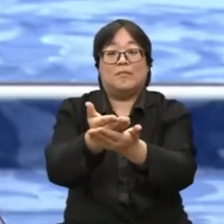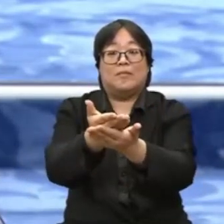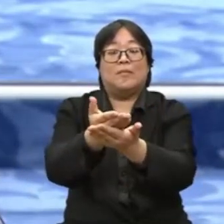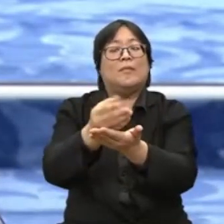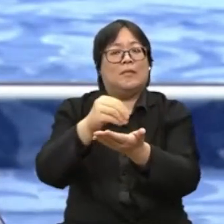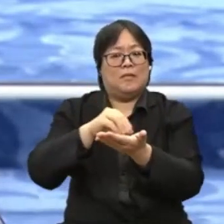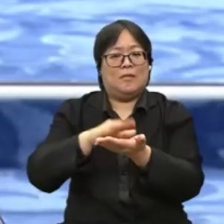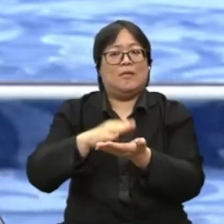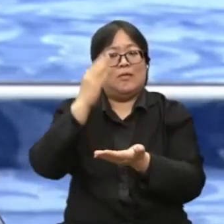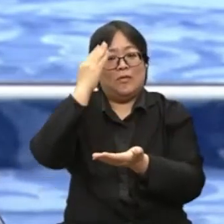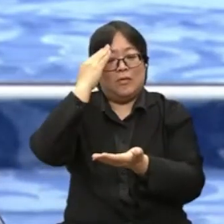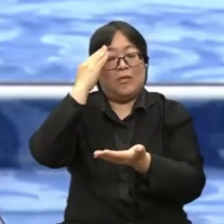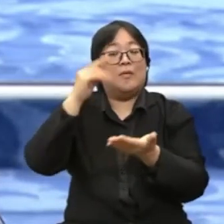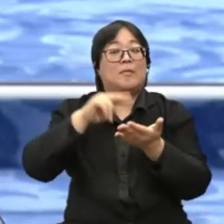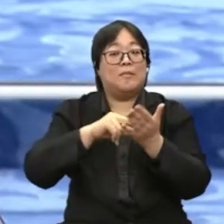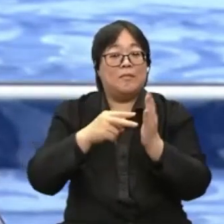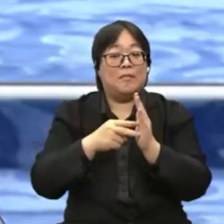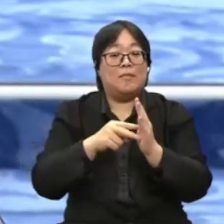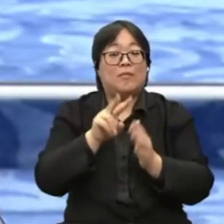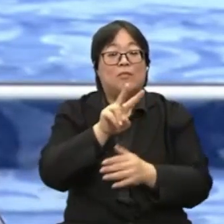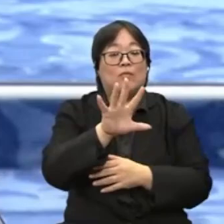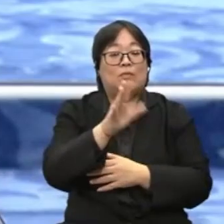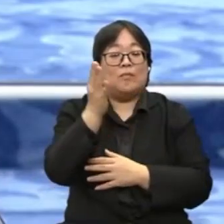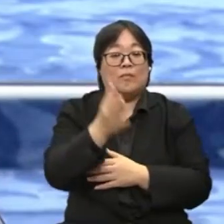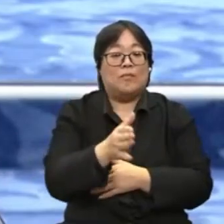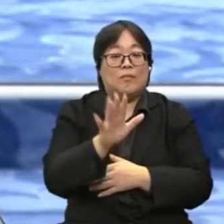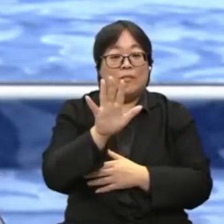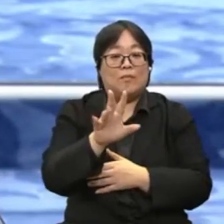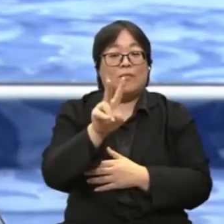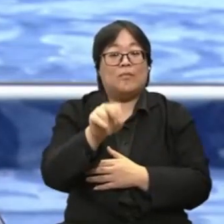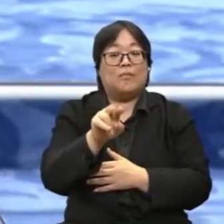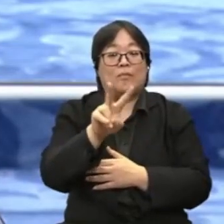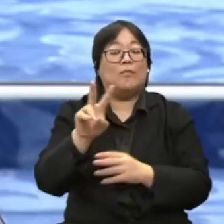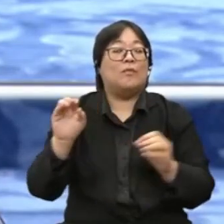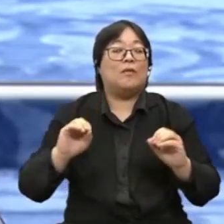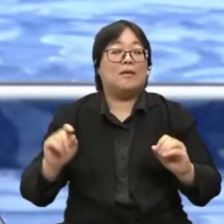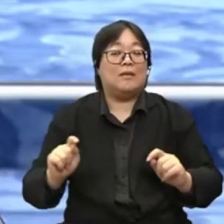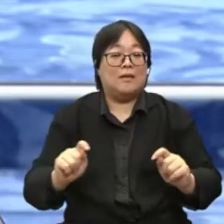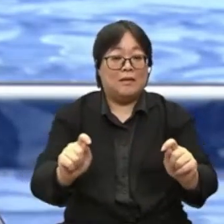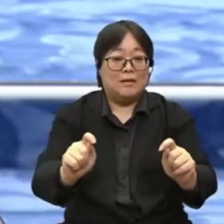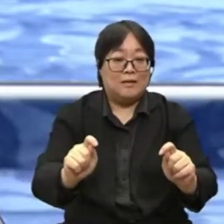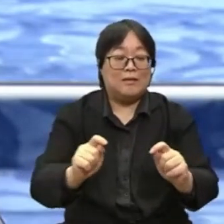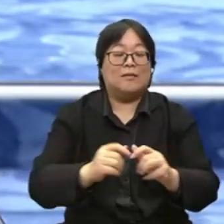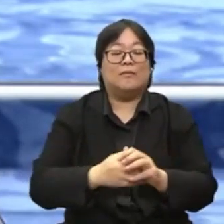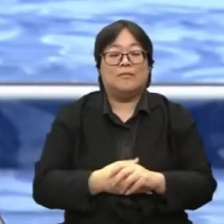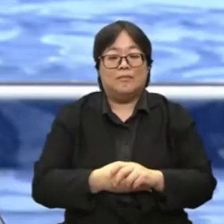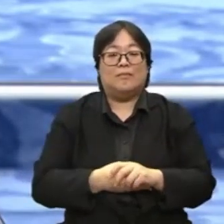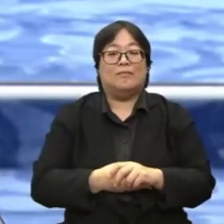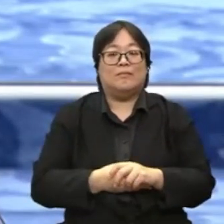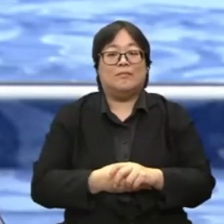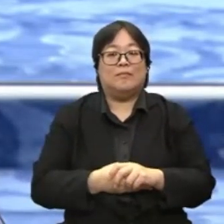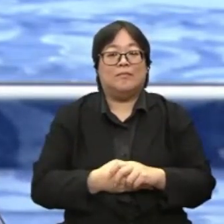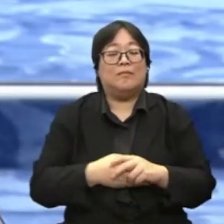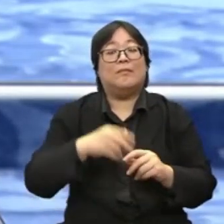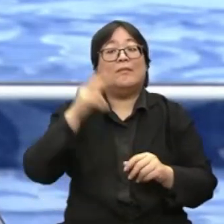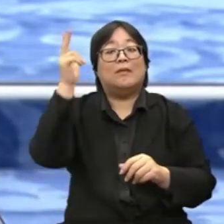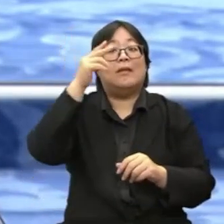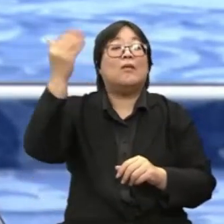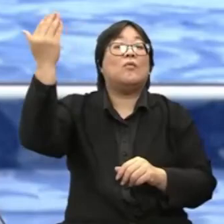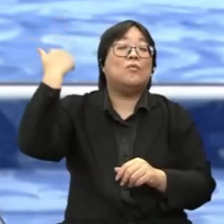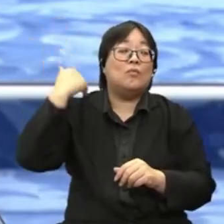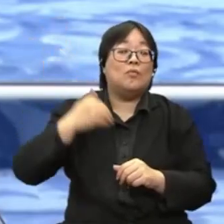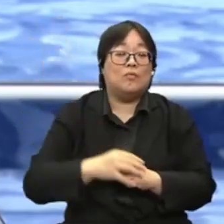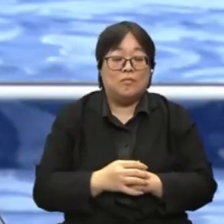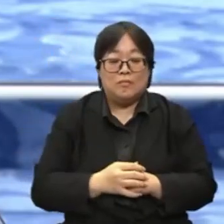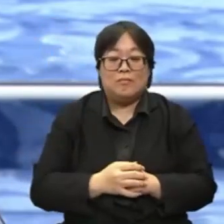dimaklum maknanya 25 Mei 2022 Tak ada tindakan oleh kerajaan ketika